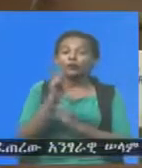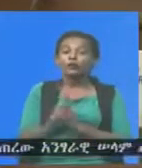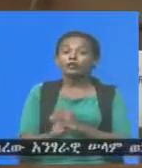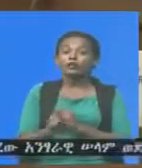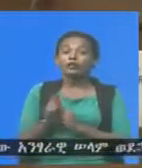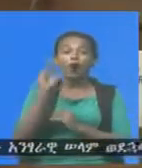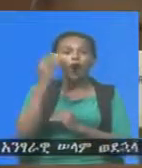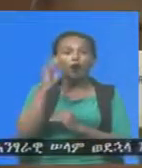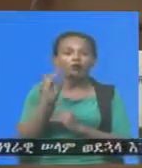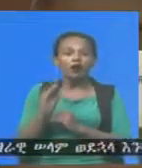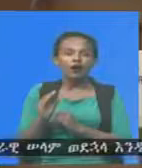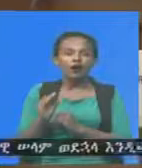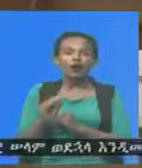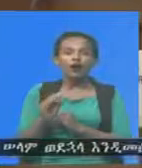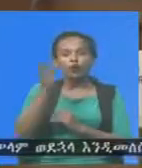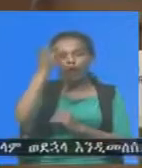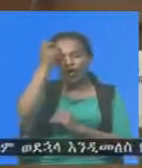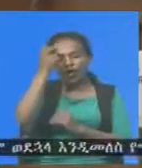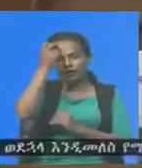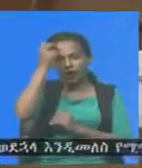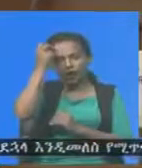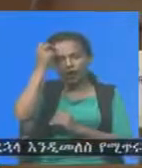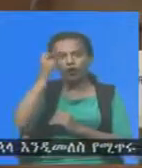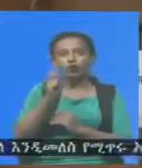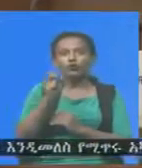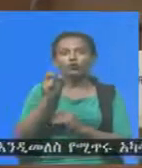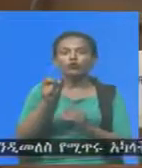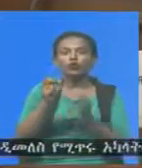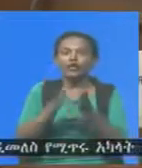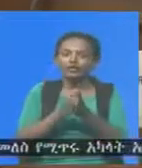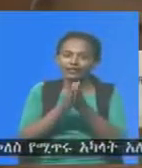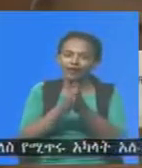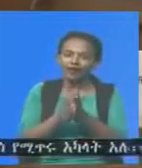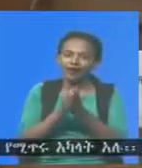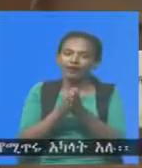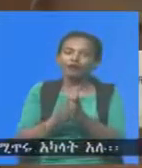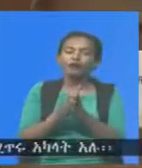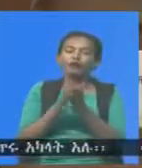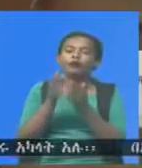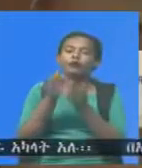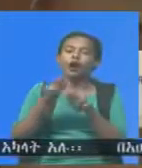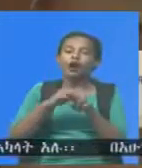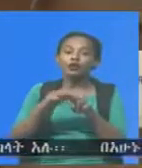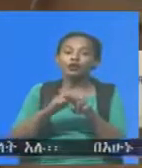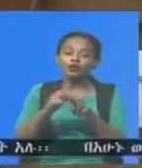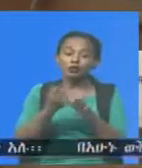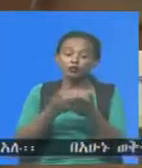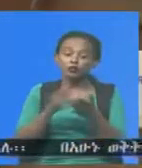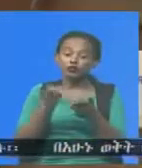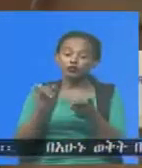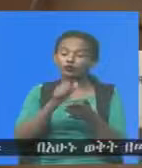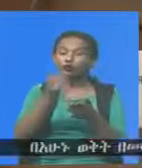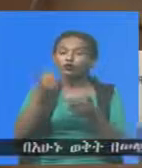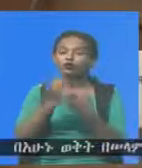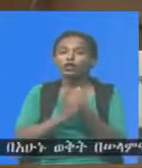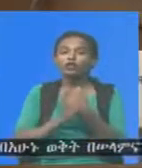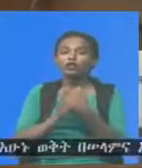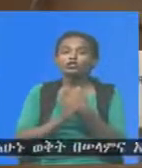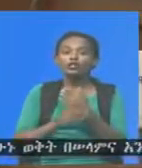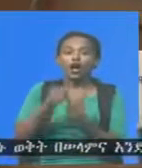ሐዋሳ ከተማ፣ ወላይታ ሶዶና ወልቂጤ ከተሞች፣ ሐረሪ ክልል እንዲሁም በሌሎች የሀገራችን